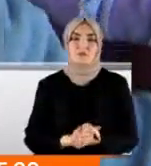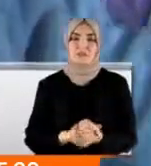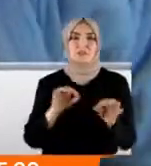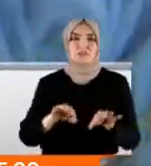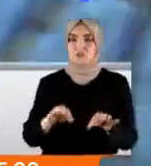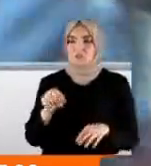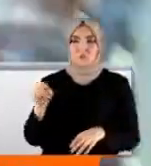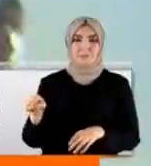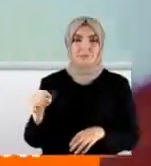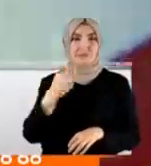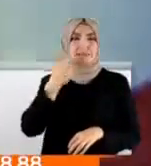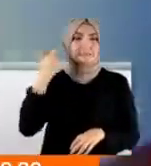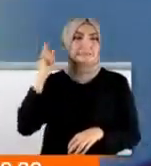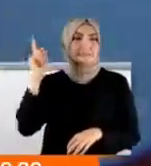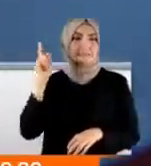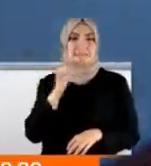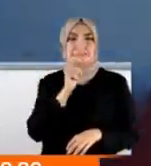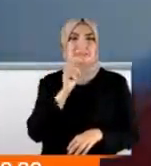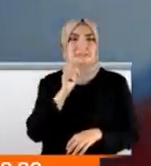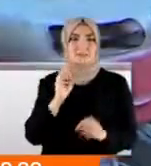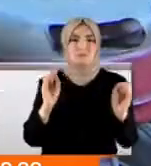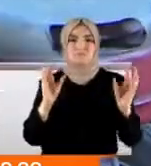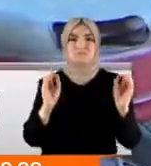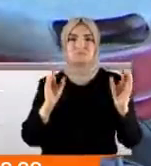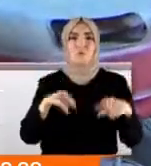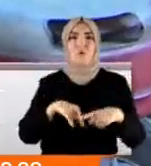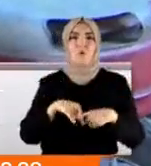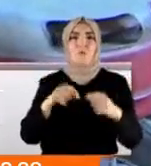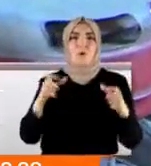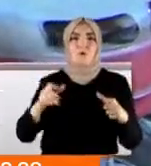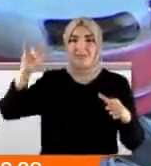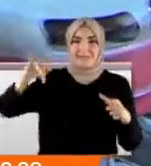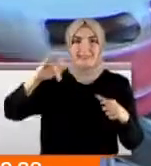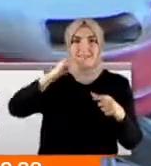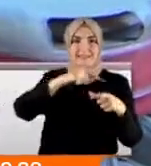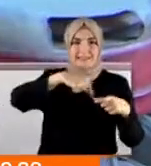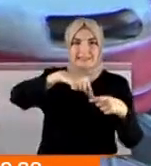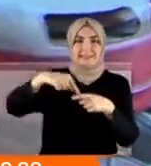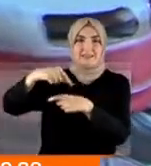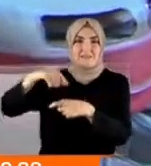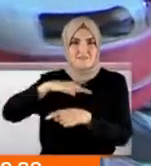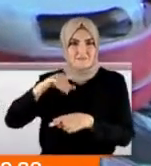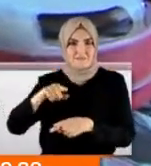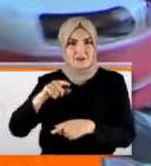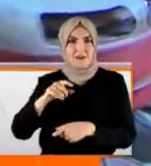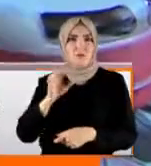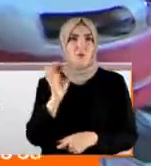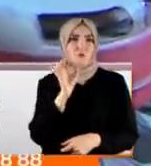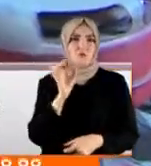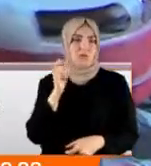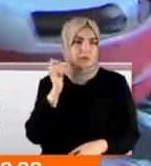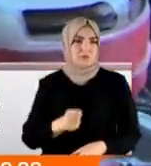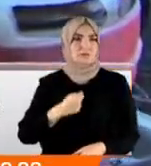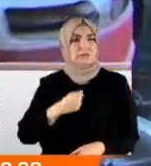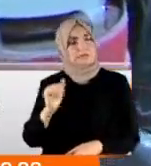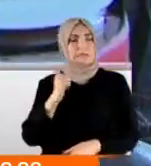delikleri vardır bu arkalarda. Biz bunları orijinal haline geri çeviriyoruz. 1957 model, tam 63 yaşındaki bu